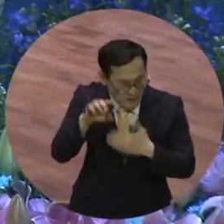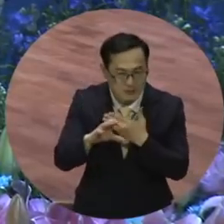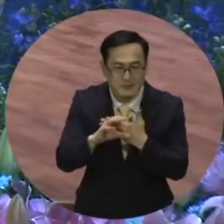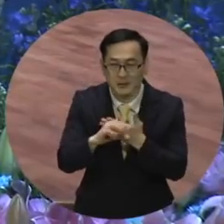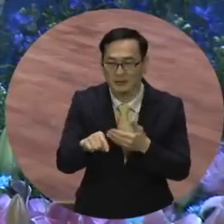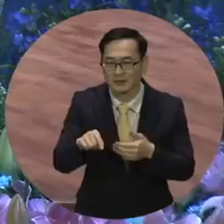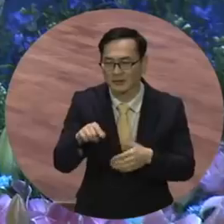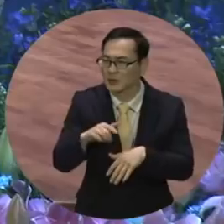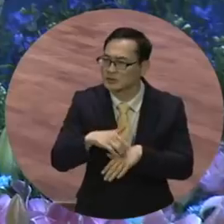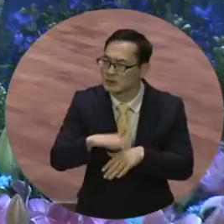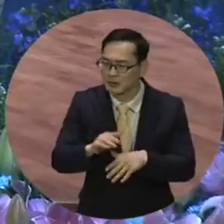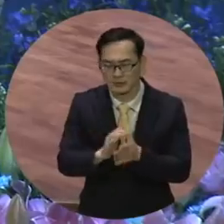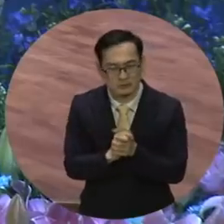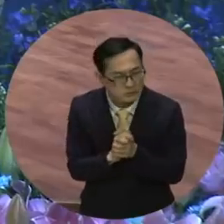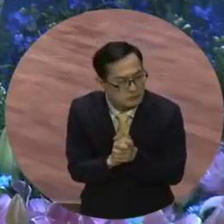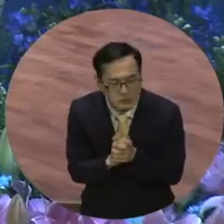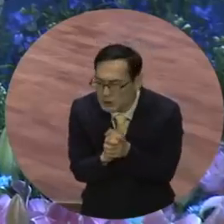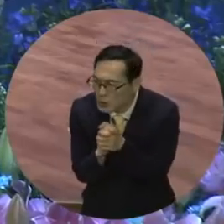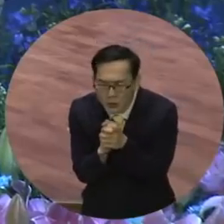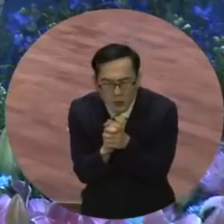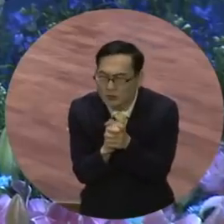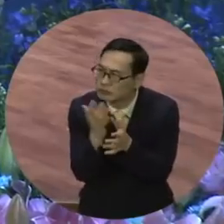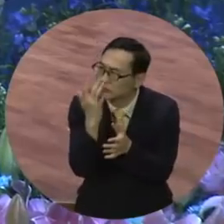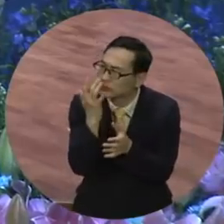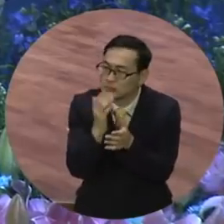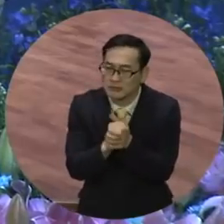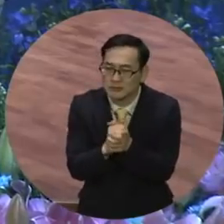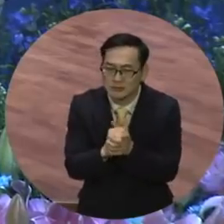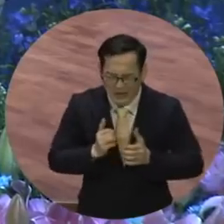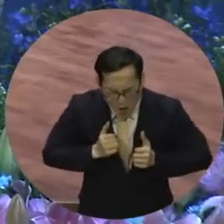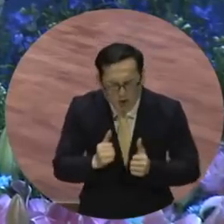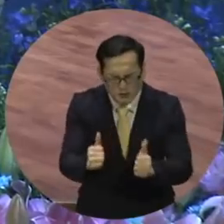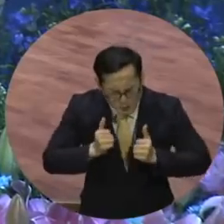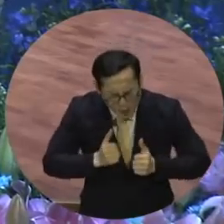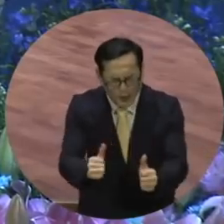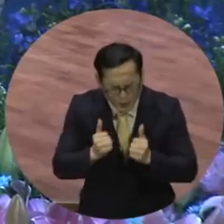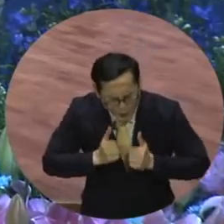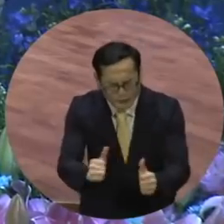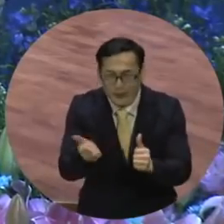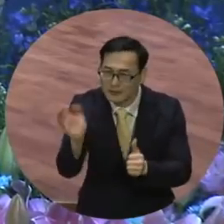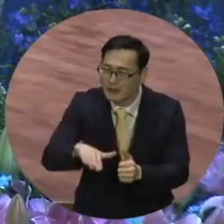해도, 뭐 없어. 자기는 성실하게 살았기 때문에 아무 감사가 없어.